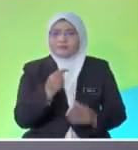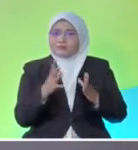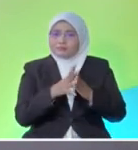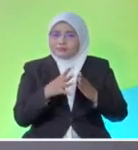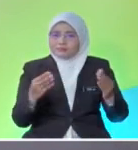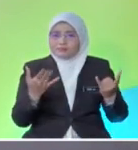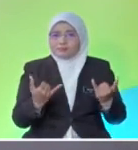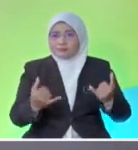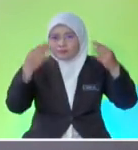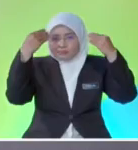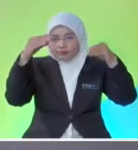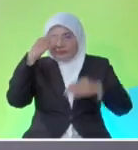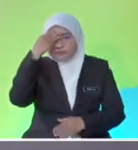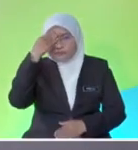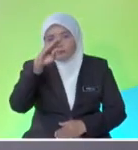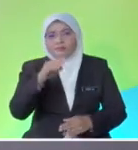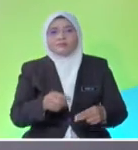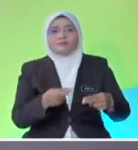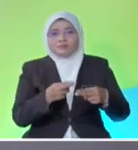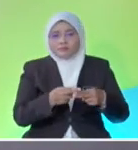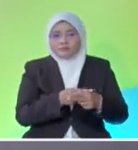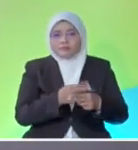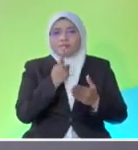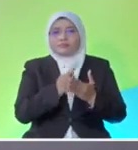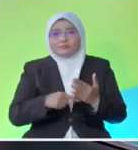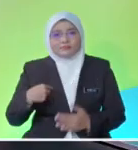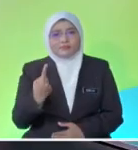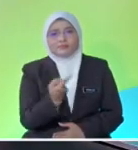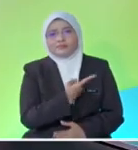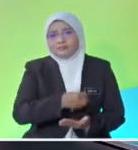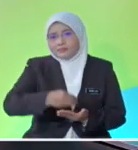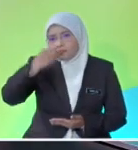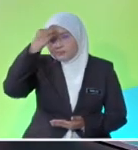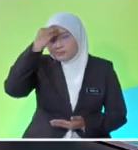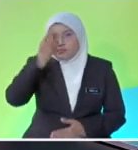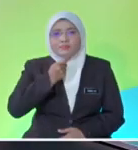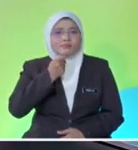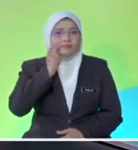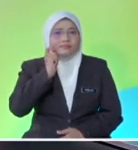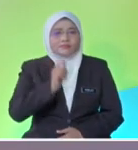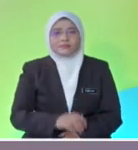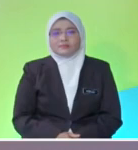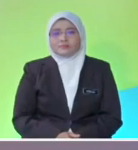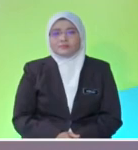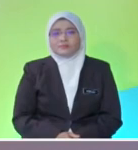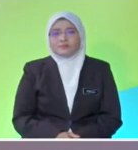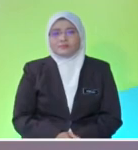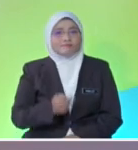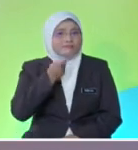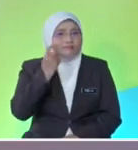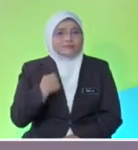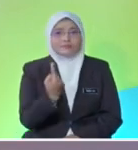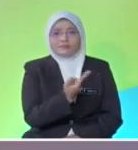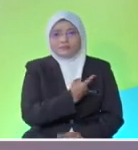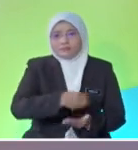sedikit rumusan terhadap apa yang telah kita sama-sama belajar hari ini. Baiklah Nisa dan murid-murid di rumah, pada hari ini kita belajar mengenal